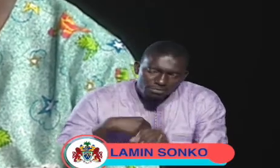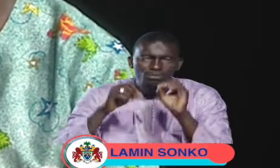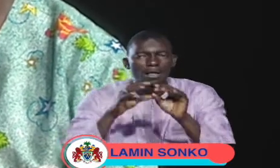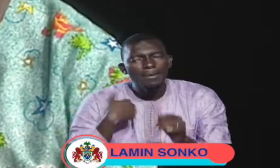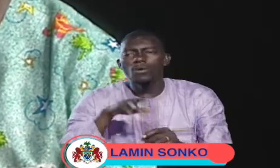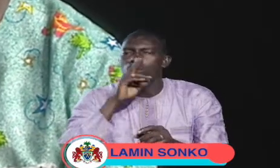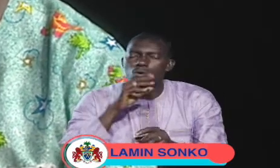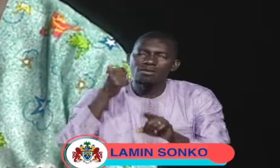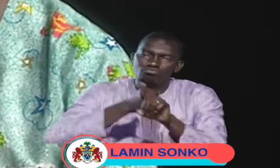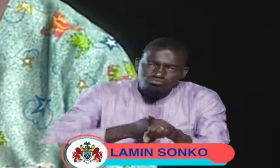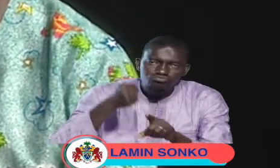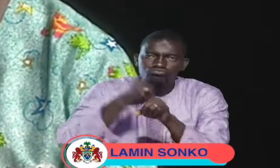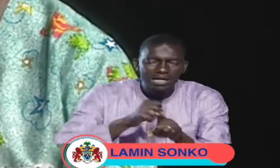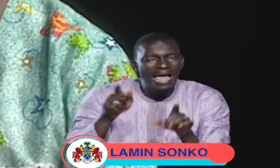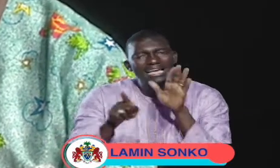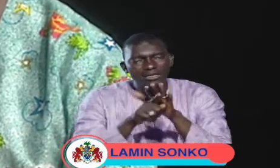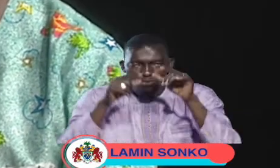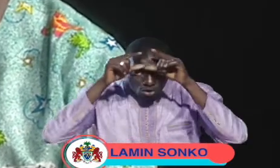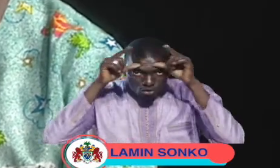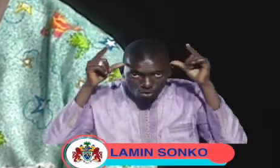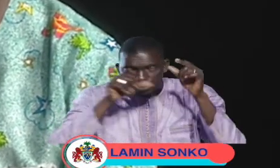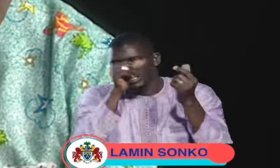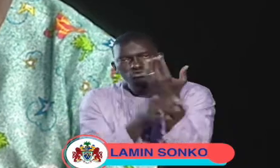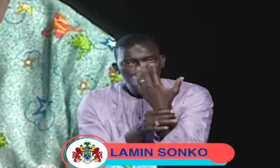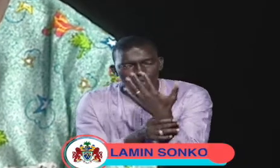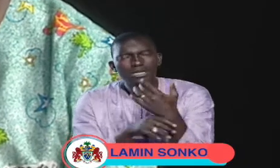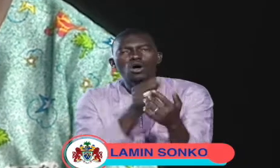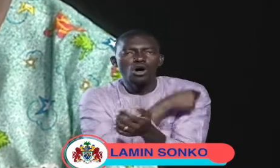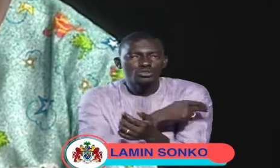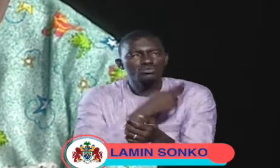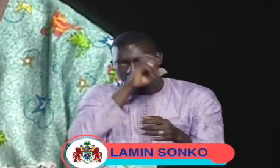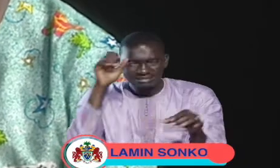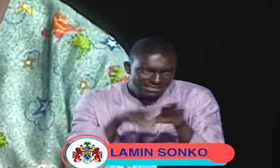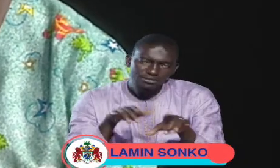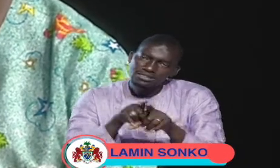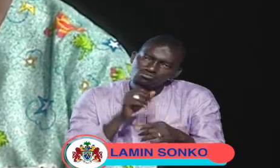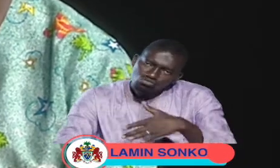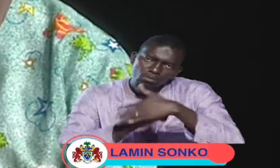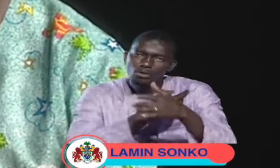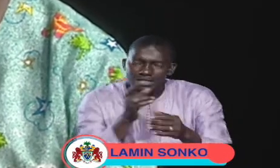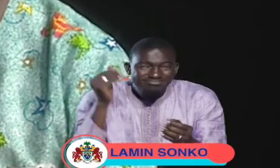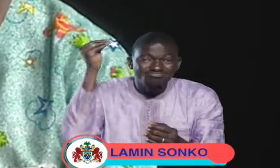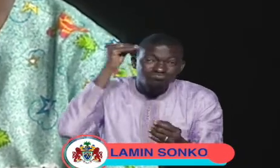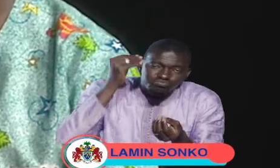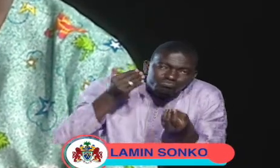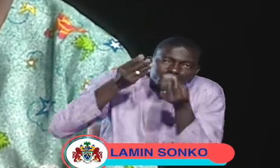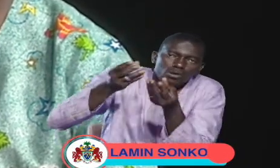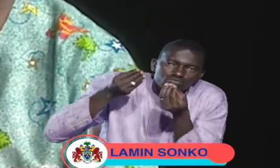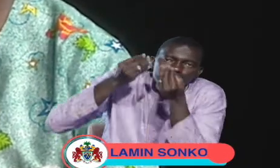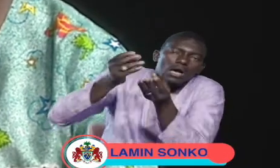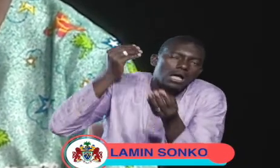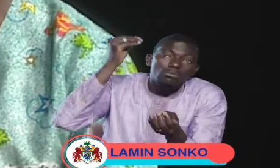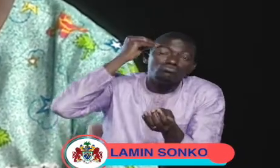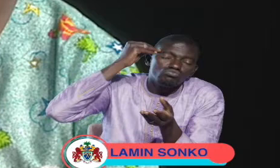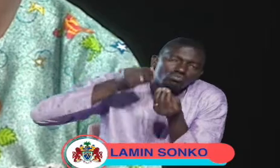be kelo la nyato kom na do sol na doctoral na public health official ke sembentu yande anin londo la londo mi alonko abe fangol